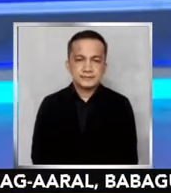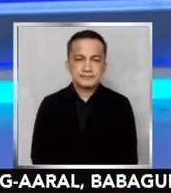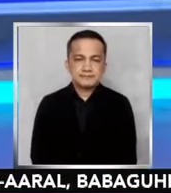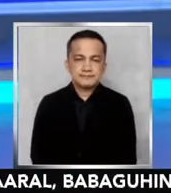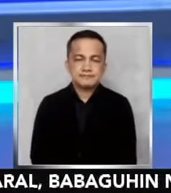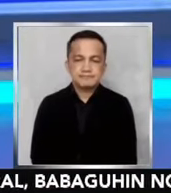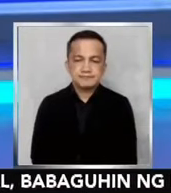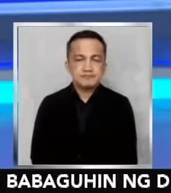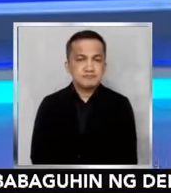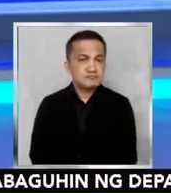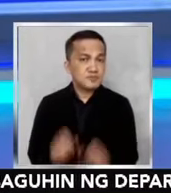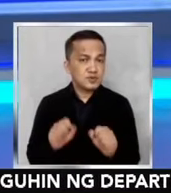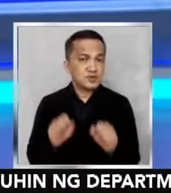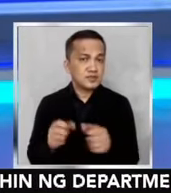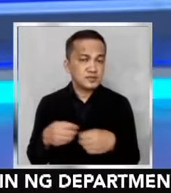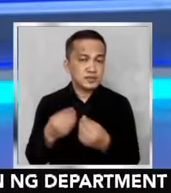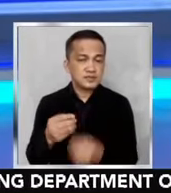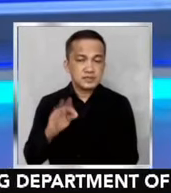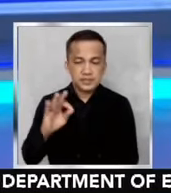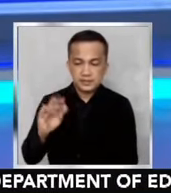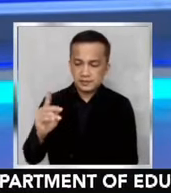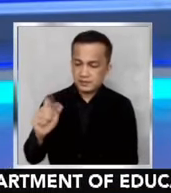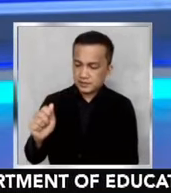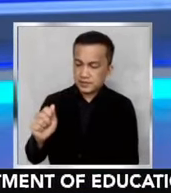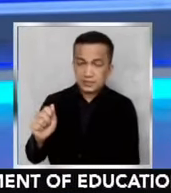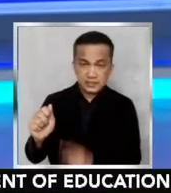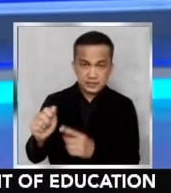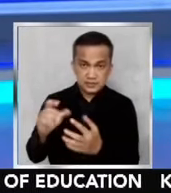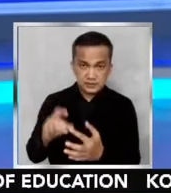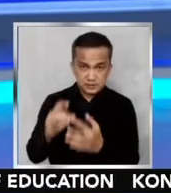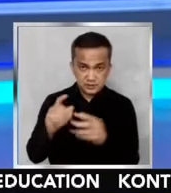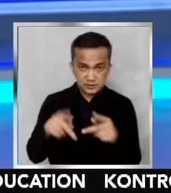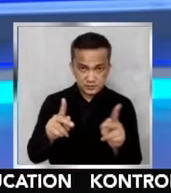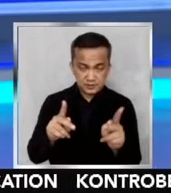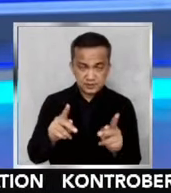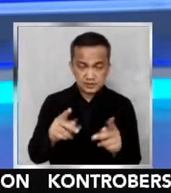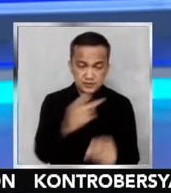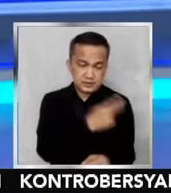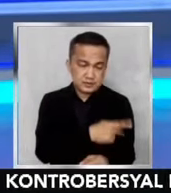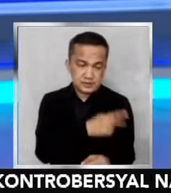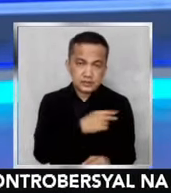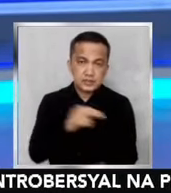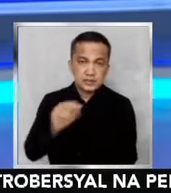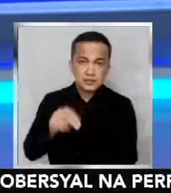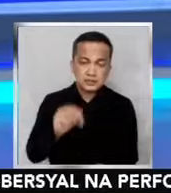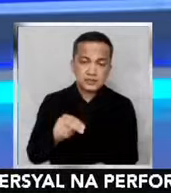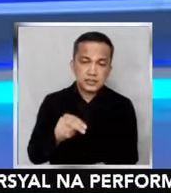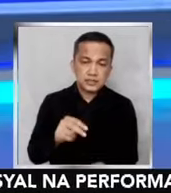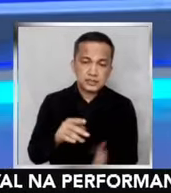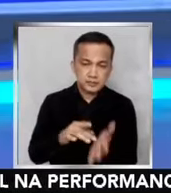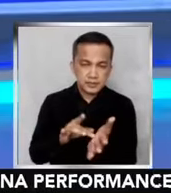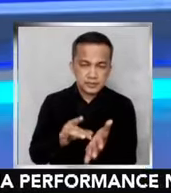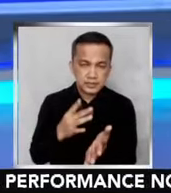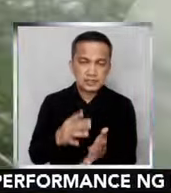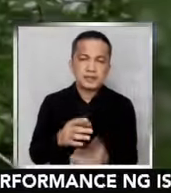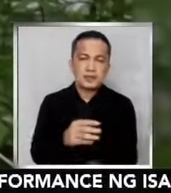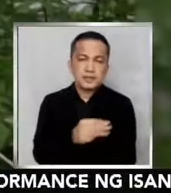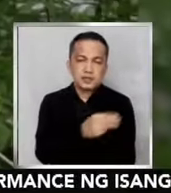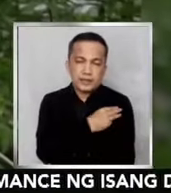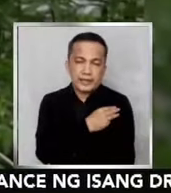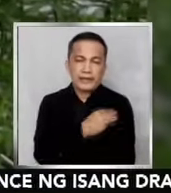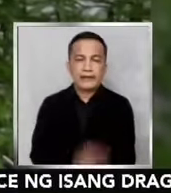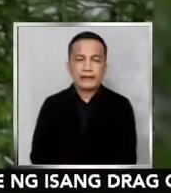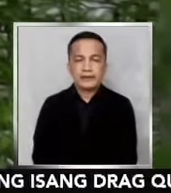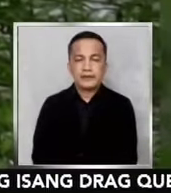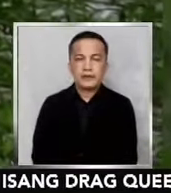Pwede na raw magbigay ang FDA ng special permit para sa mga pasyenteng nangangailangan ng medical marijuana. Sinabi nila yan